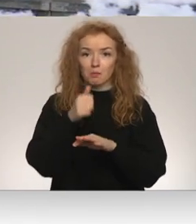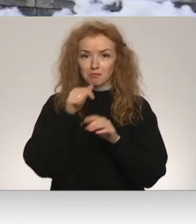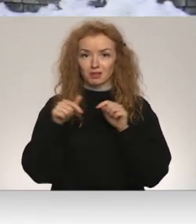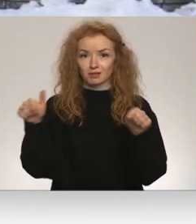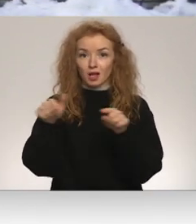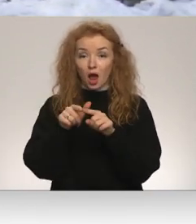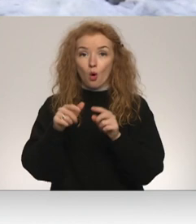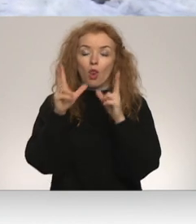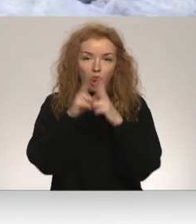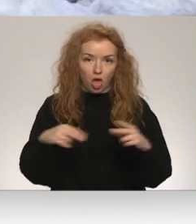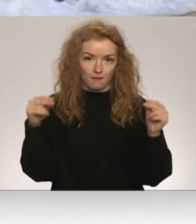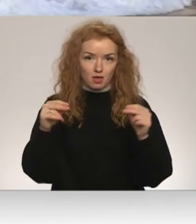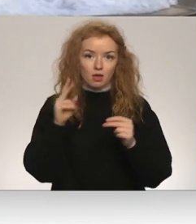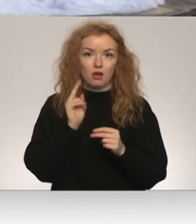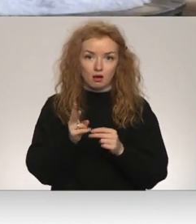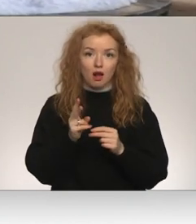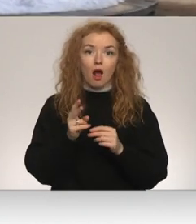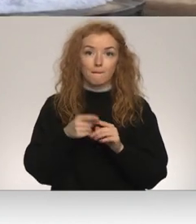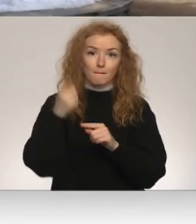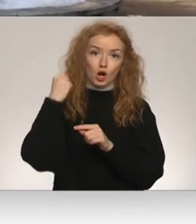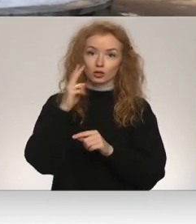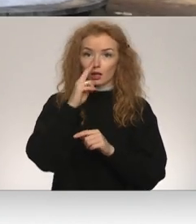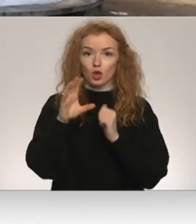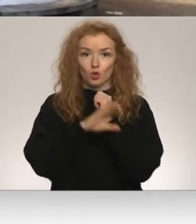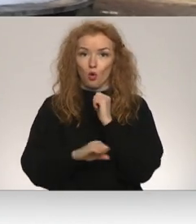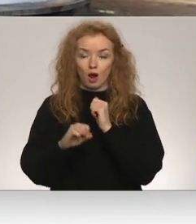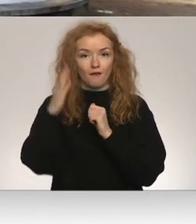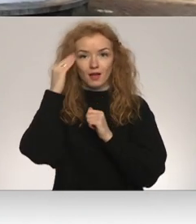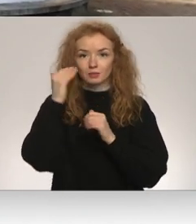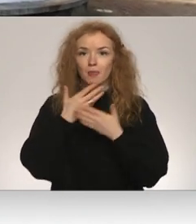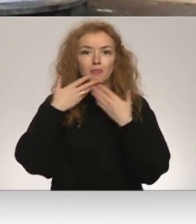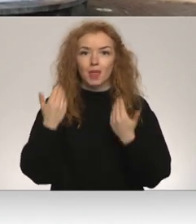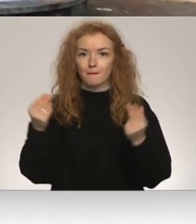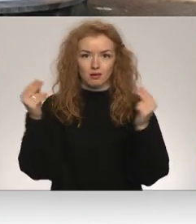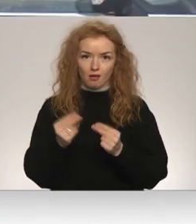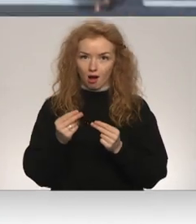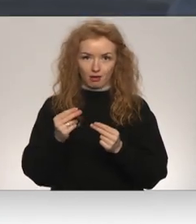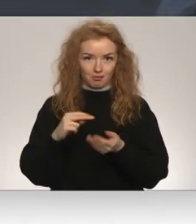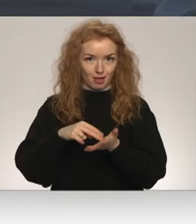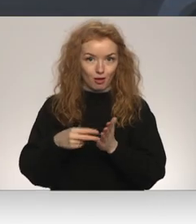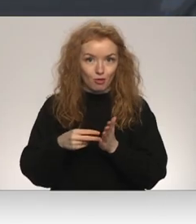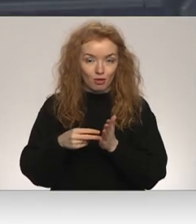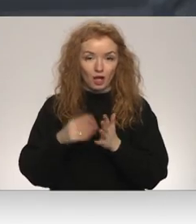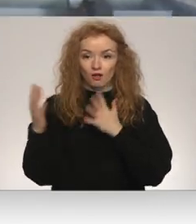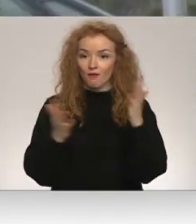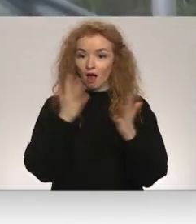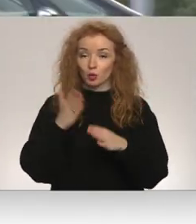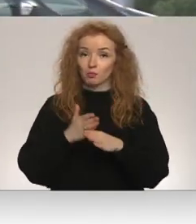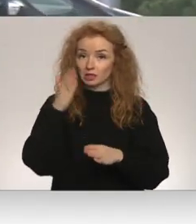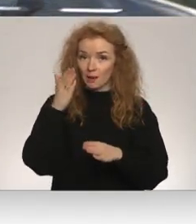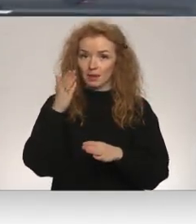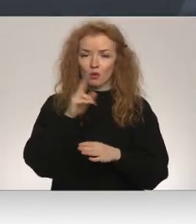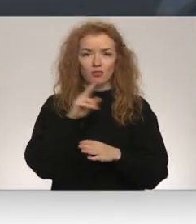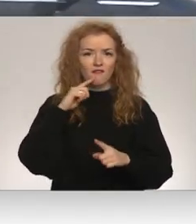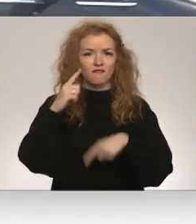tikai veiksmīgas sagadīšanās rezultātā aizvadītajā nedēļas nogulē Ventspilī nenotika neviena kāzu ceremonija. Vētras bīstamību nevienmēr apzinās arī